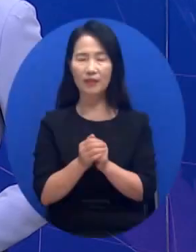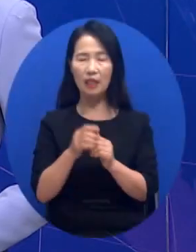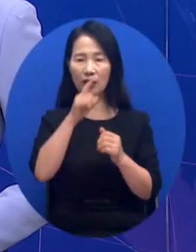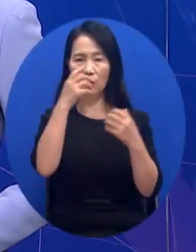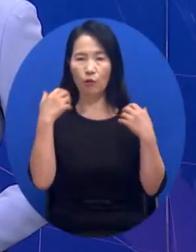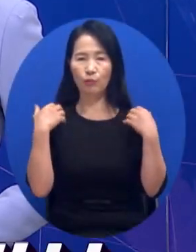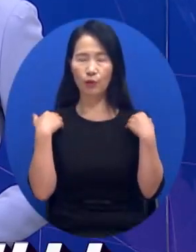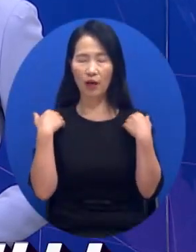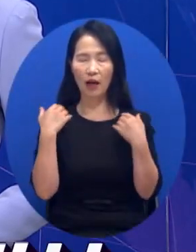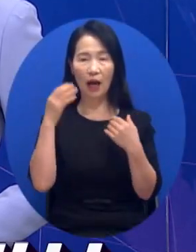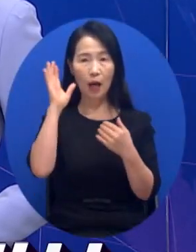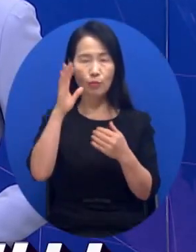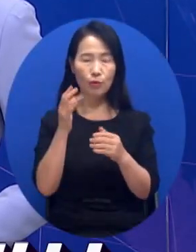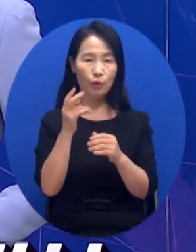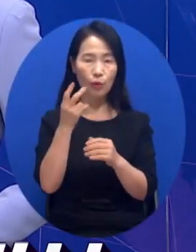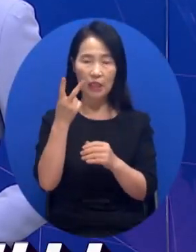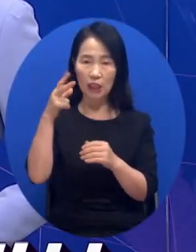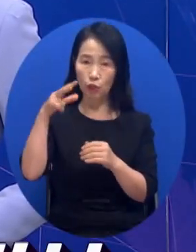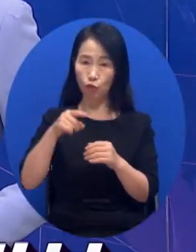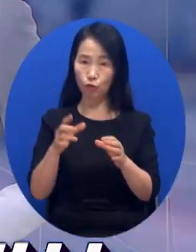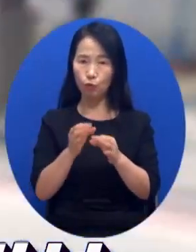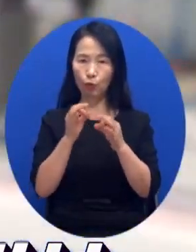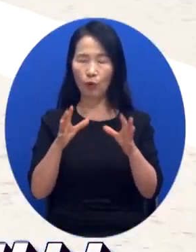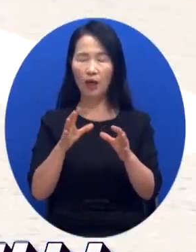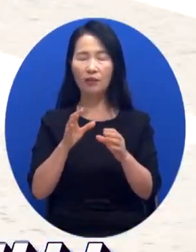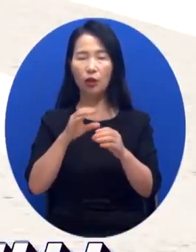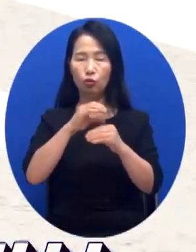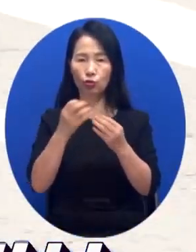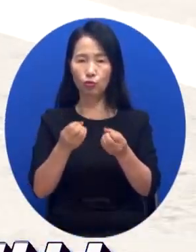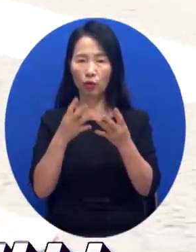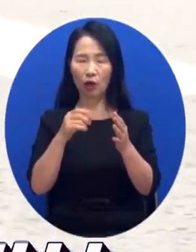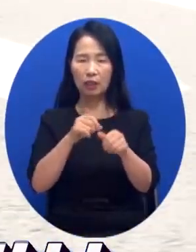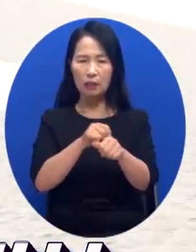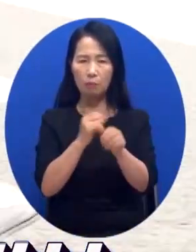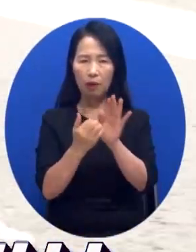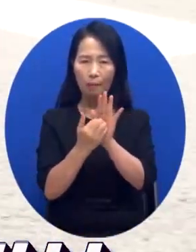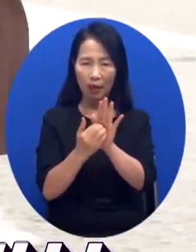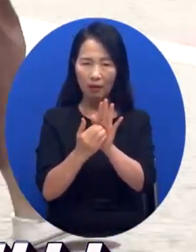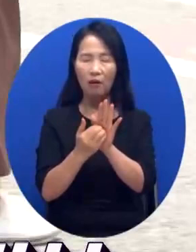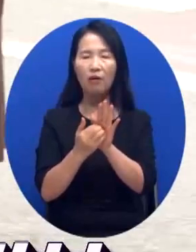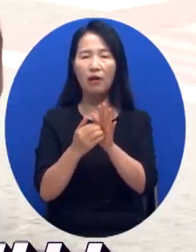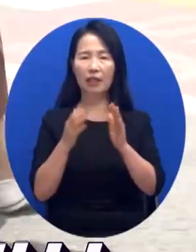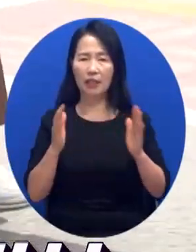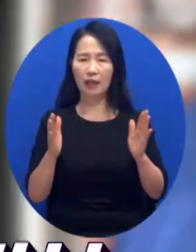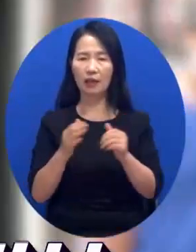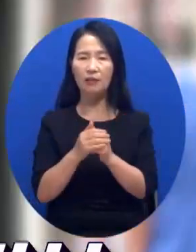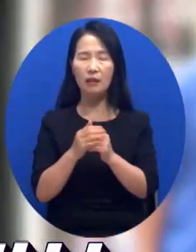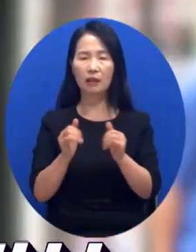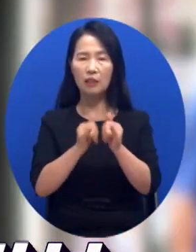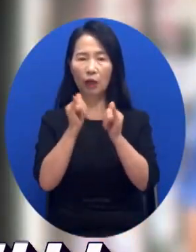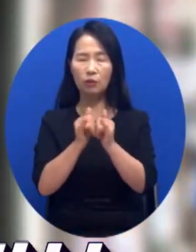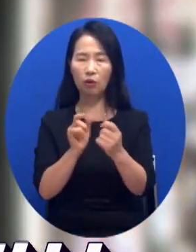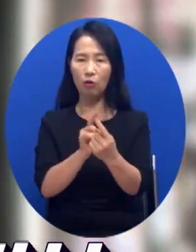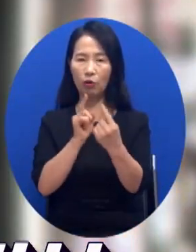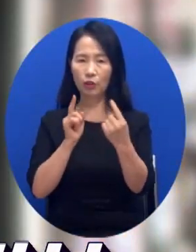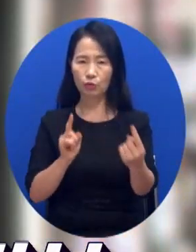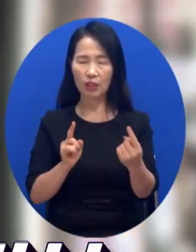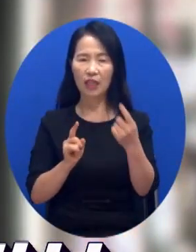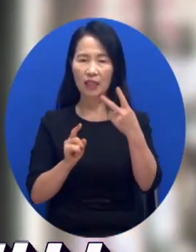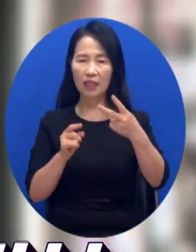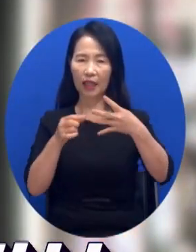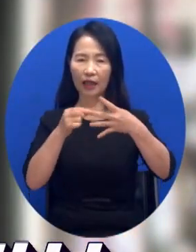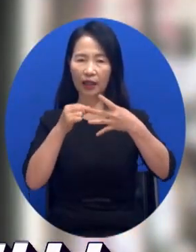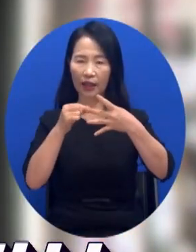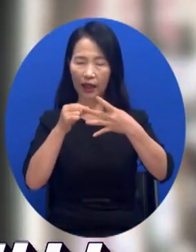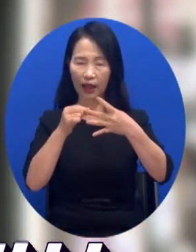정부가 앞으로 2주 동안을 추석 특별 방역 기간으로 정했습니다. 사회적 거리두기 2단계에 준하는